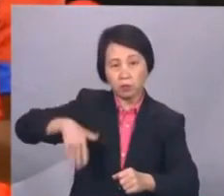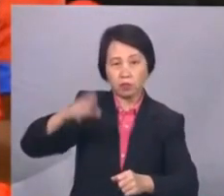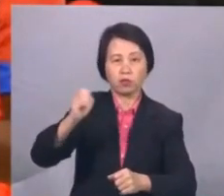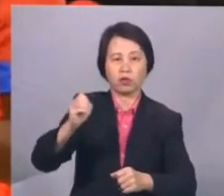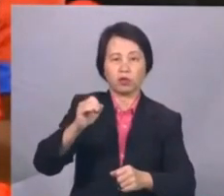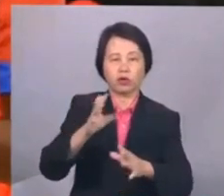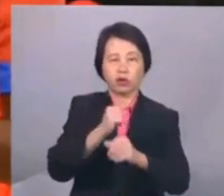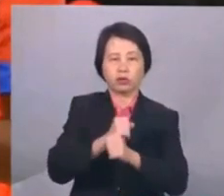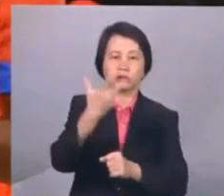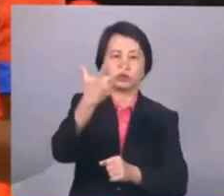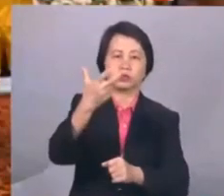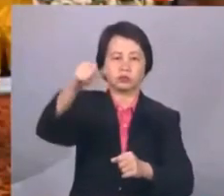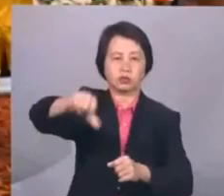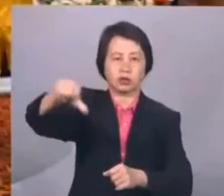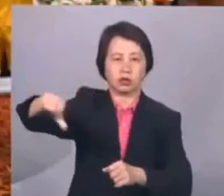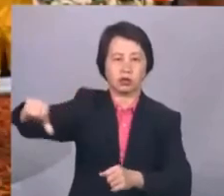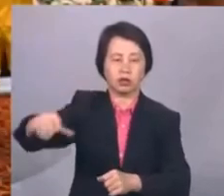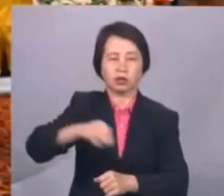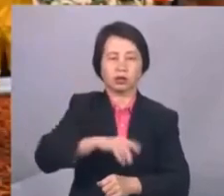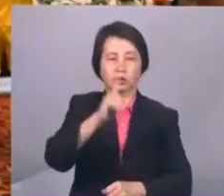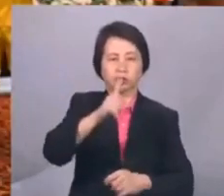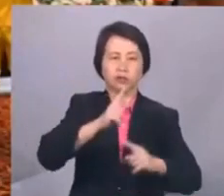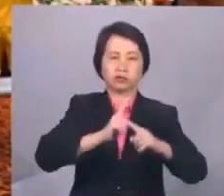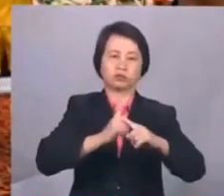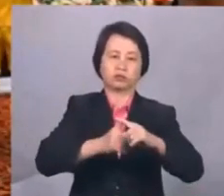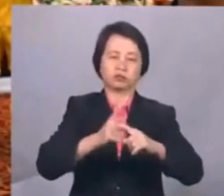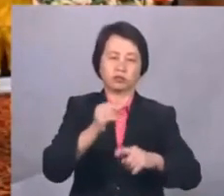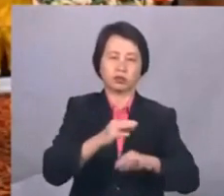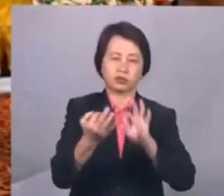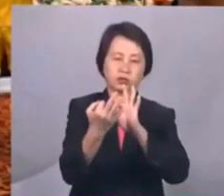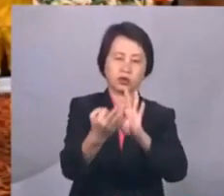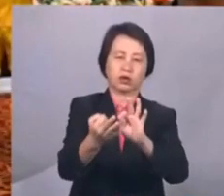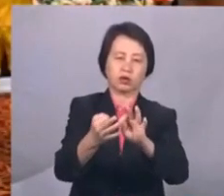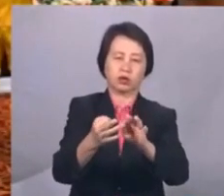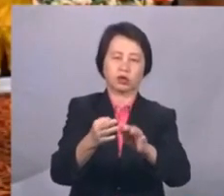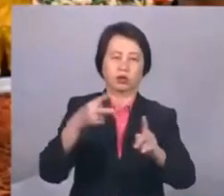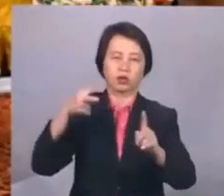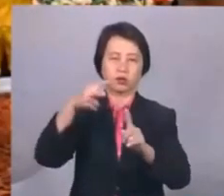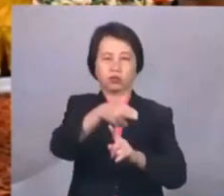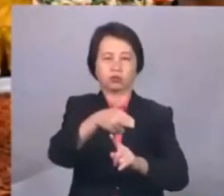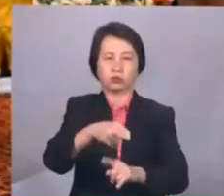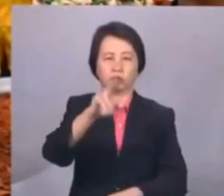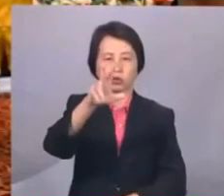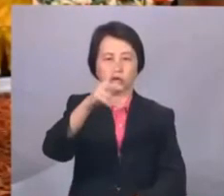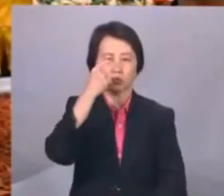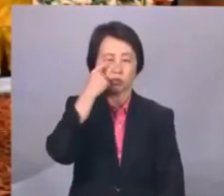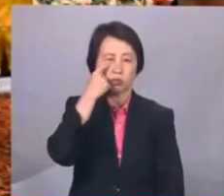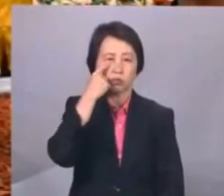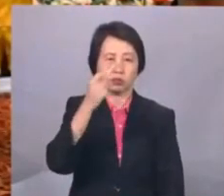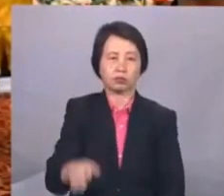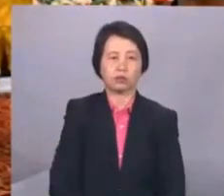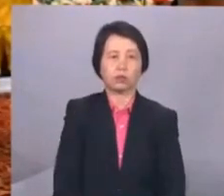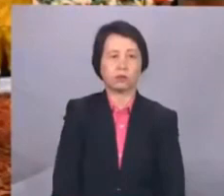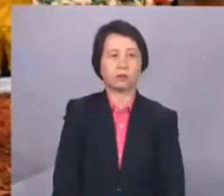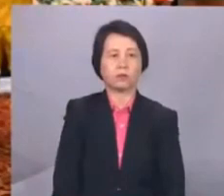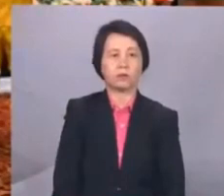selepas mengalami tiga kekalahan dan satu seri selain menghadapi pemotongan tiga mata